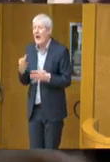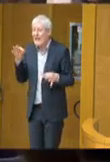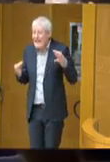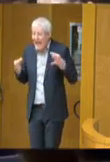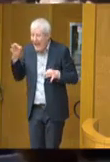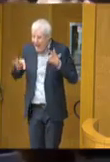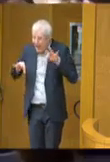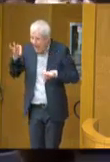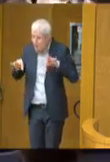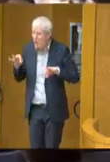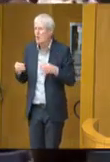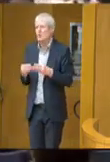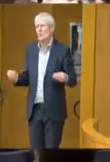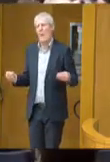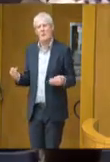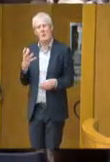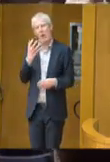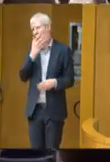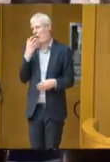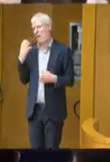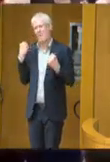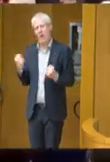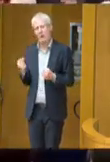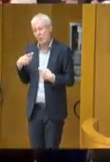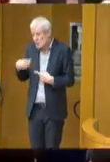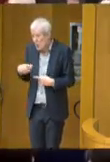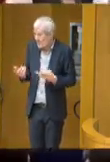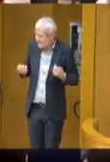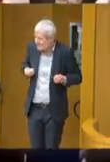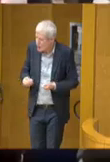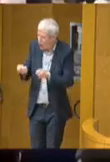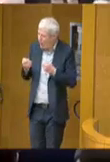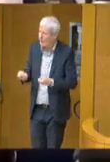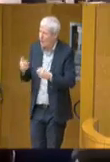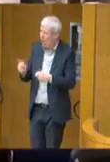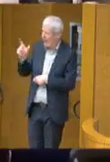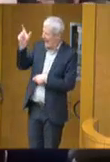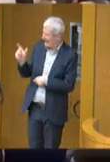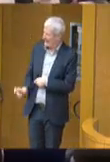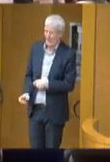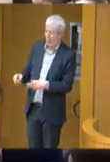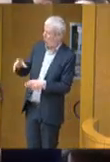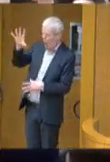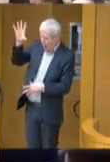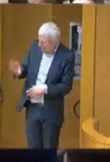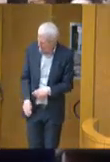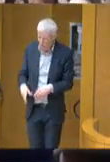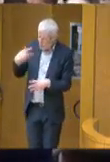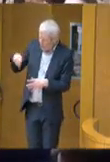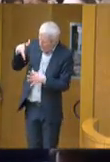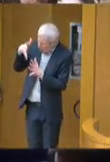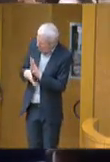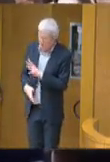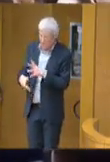strumento prezioso che non solo sollecita con i suoi strumenti l'individuo intero, la sua profondità, i suoi valori,